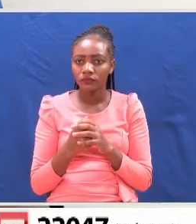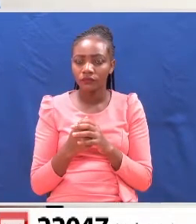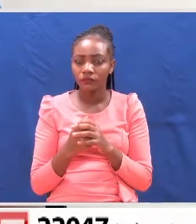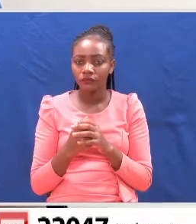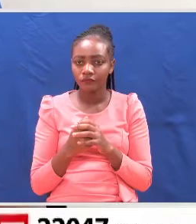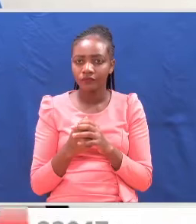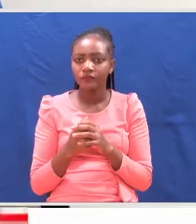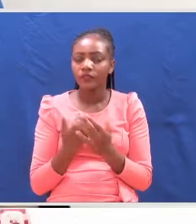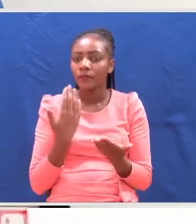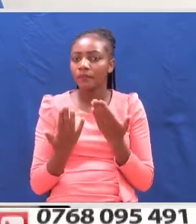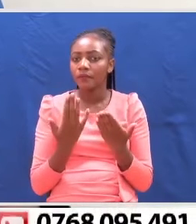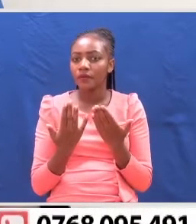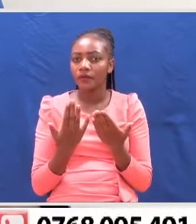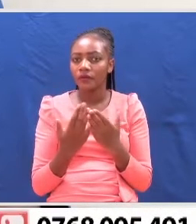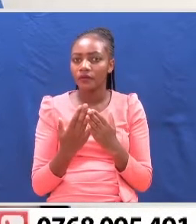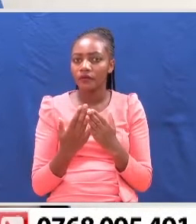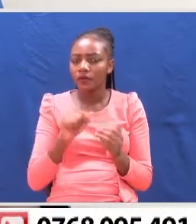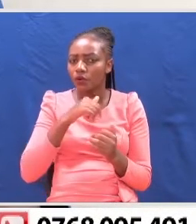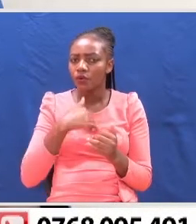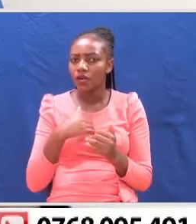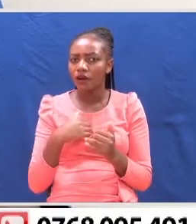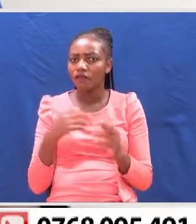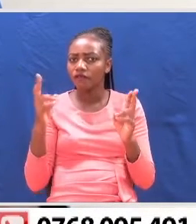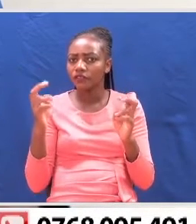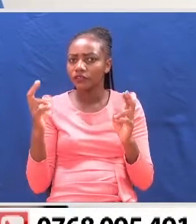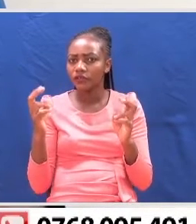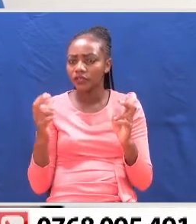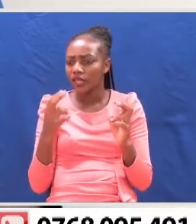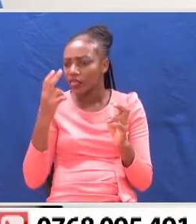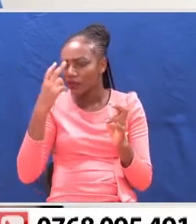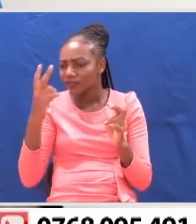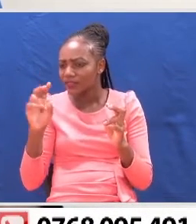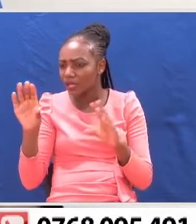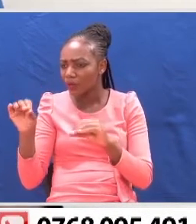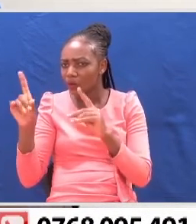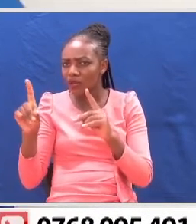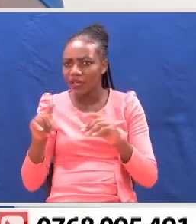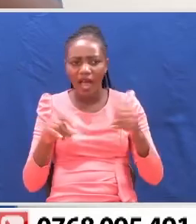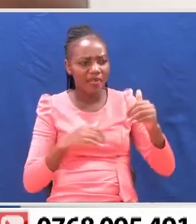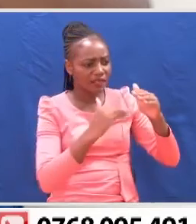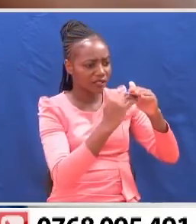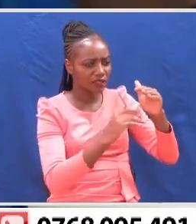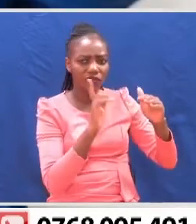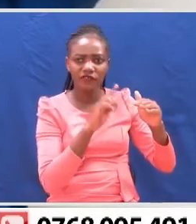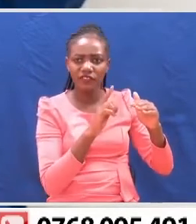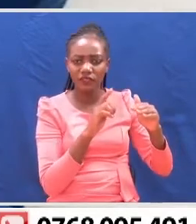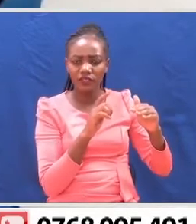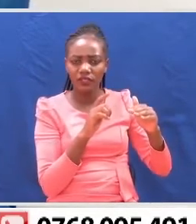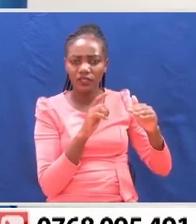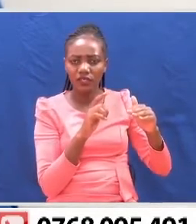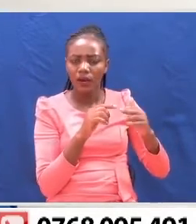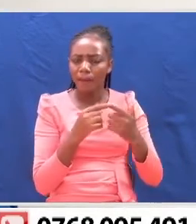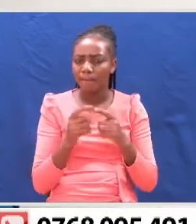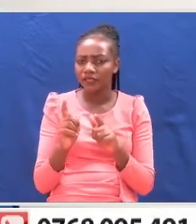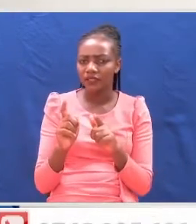yatakuwa yamekuwa sawa, kuna yale ambayo imekaa kama yenye imepungua kidogo. But I think this is still a live document, bado inaendelea.